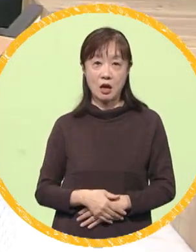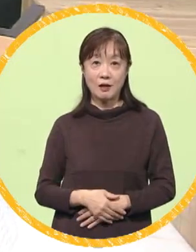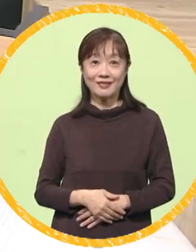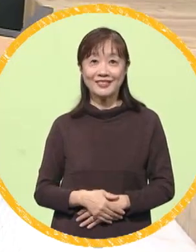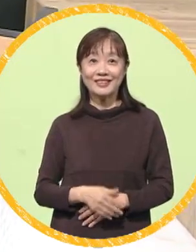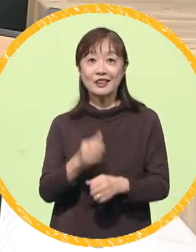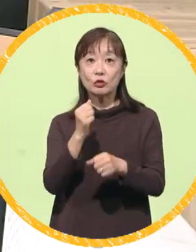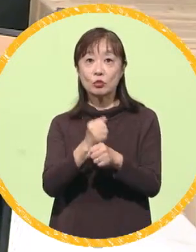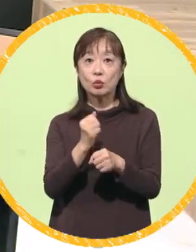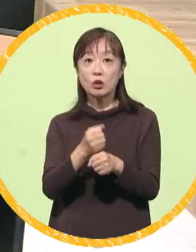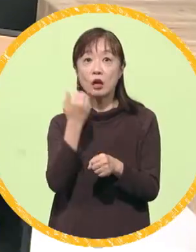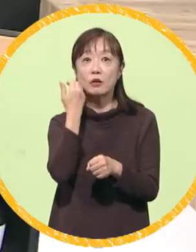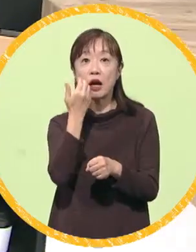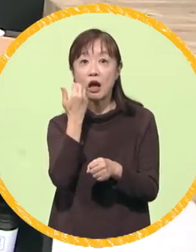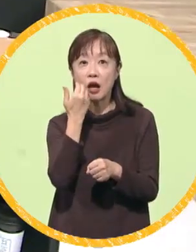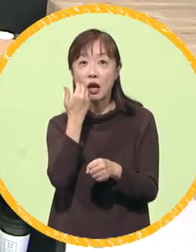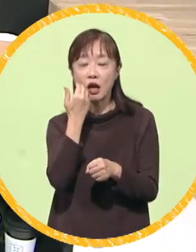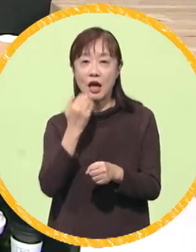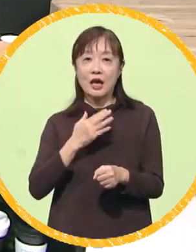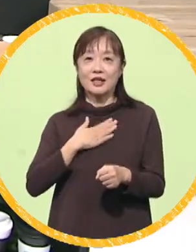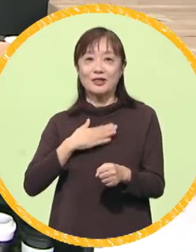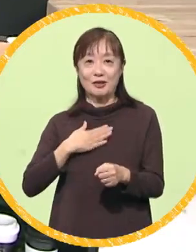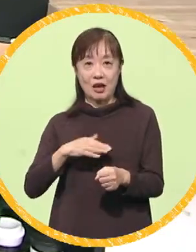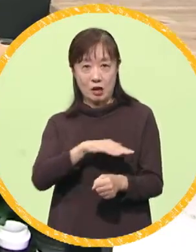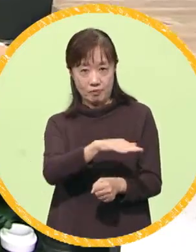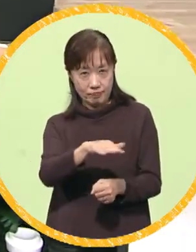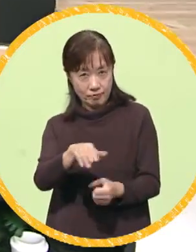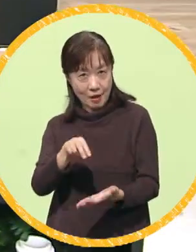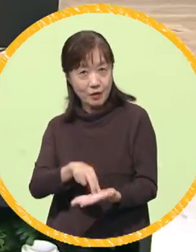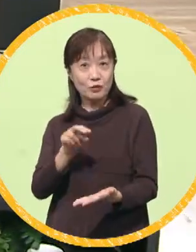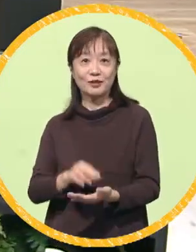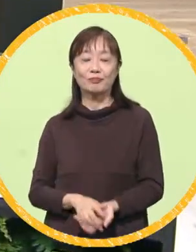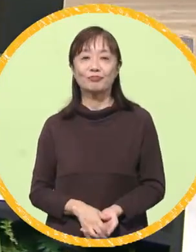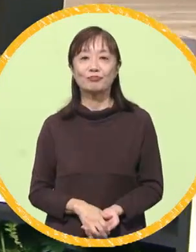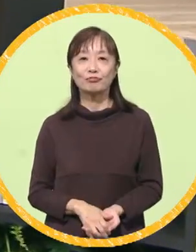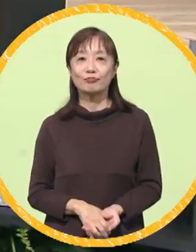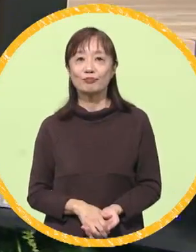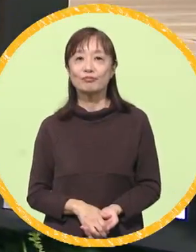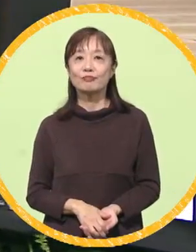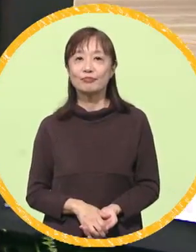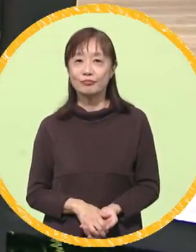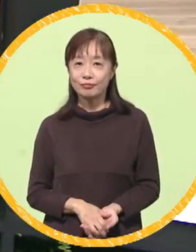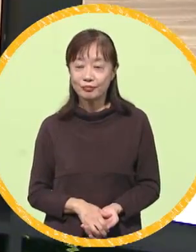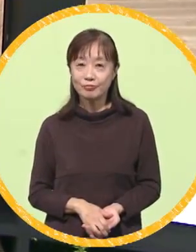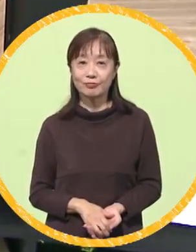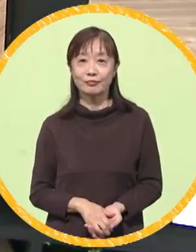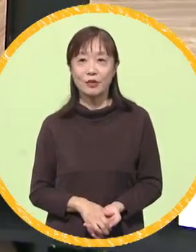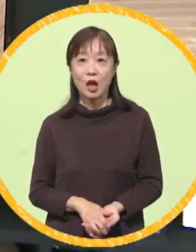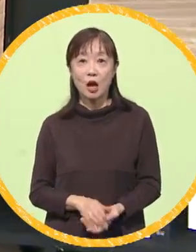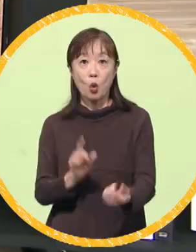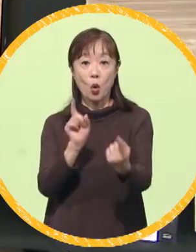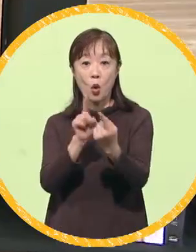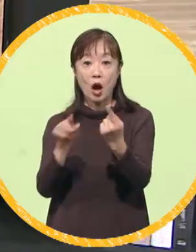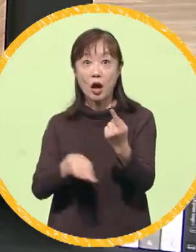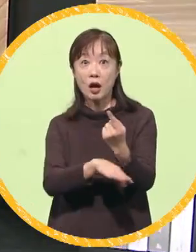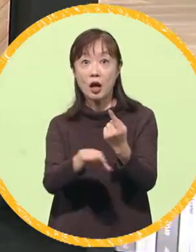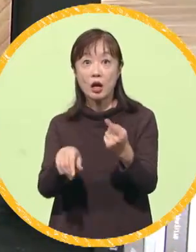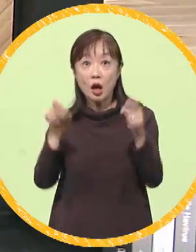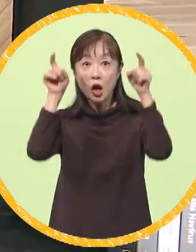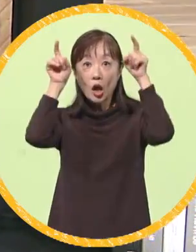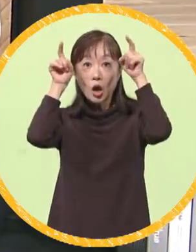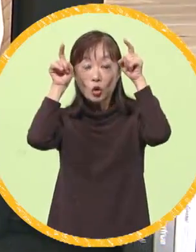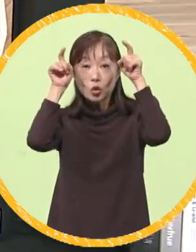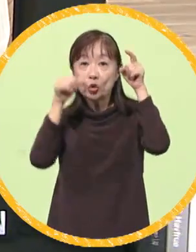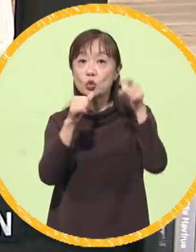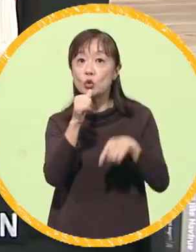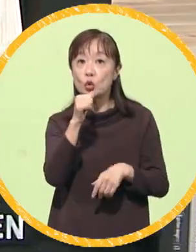うん、びっくりすると思いますよ。 これね、本当にびっくりしますよ。そのね、相原牛乳が販売される即